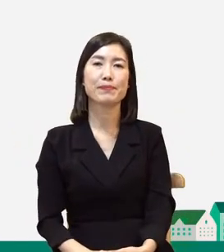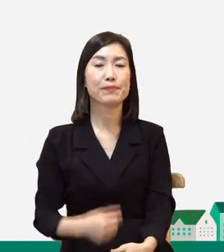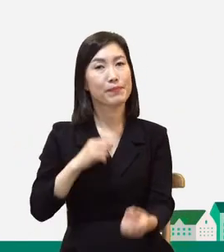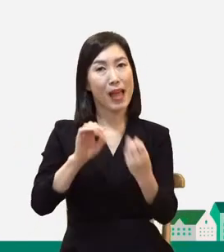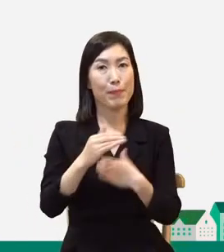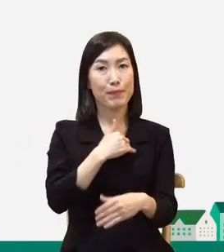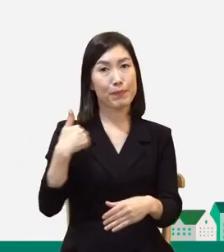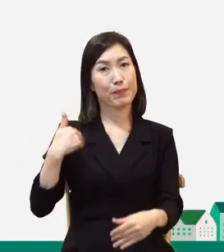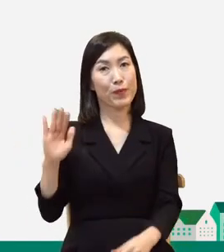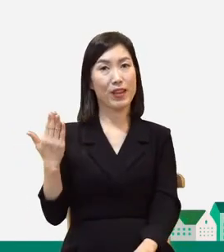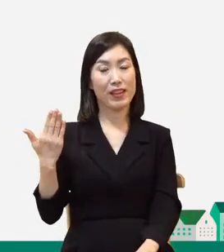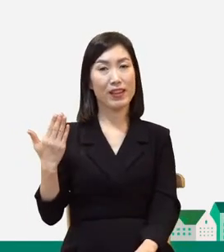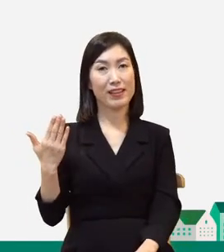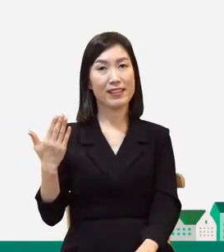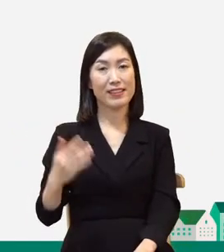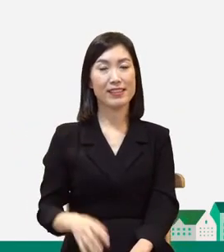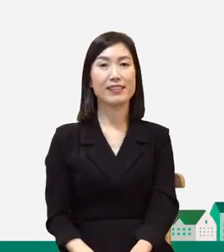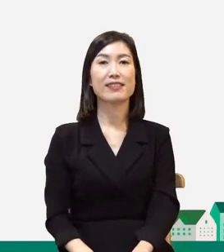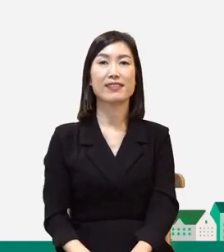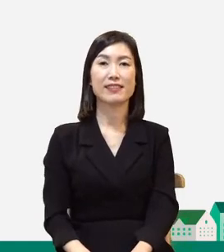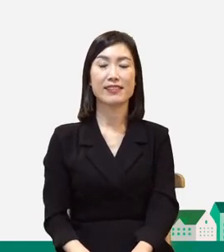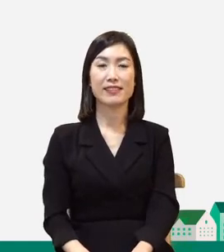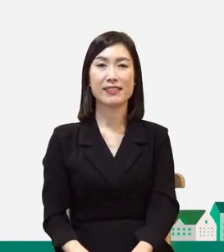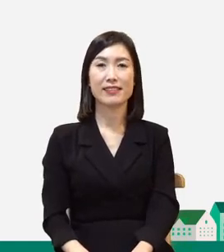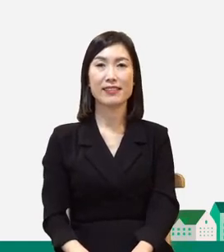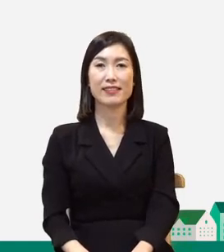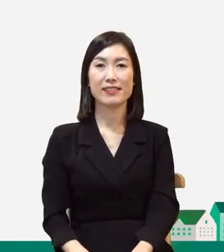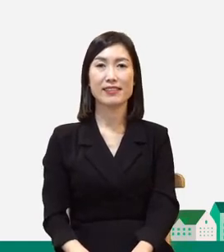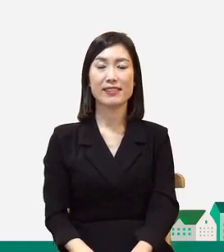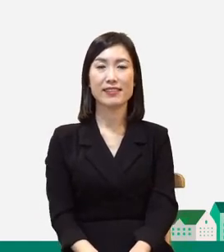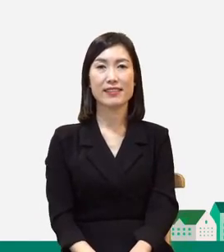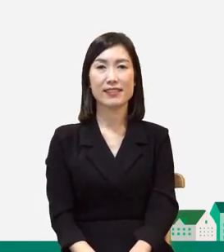답변이 되셨을까요? 네,